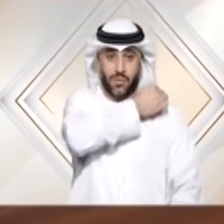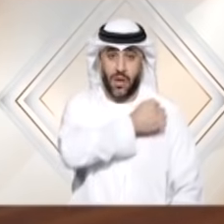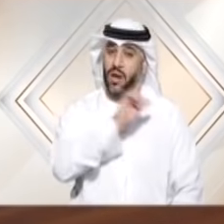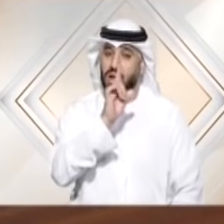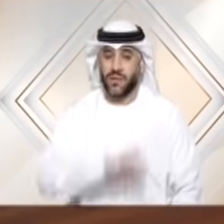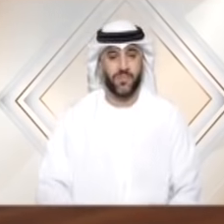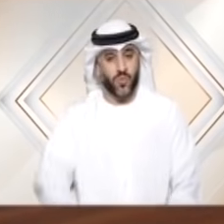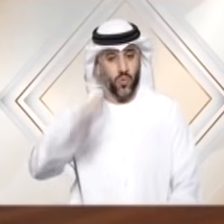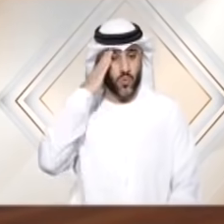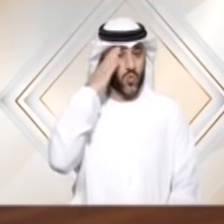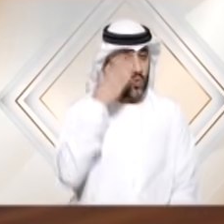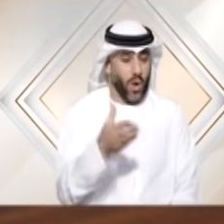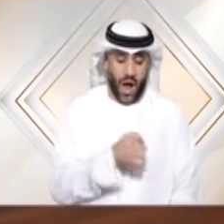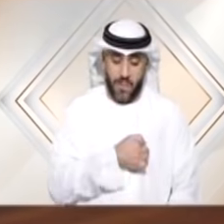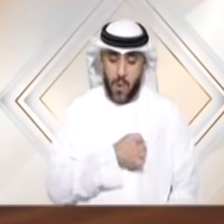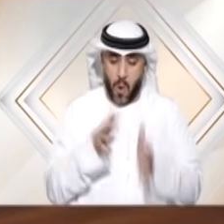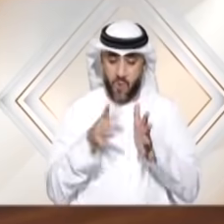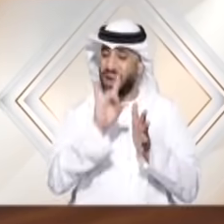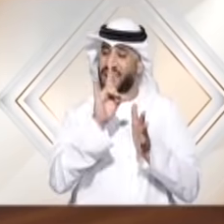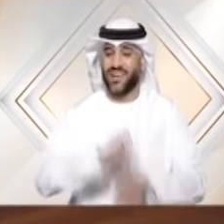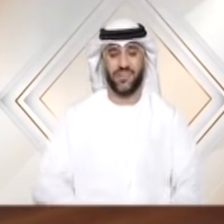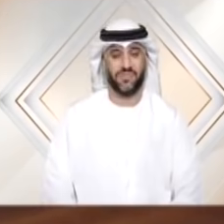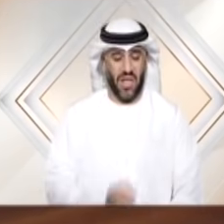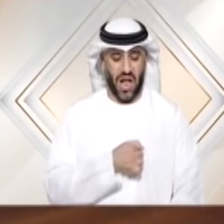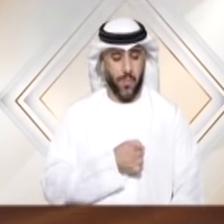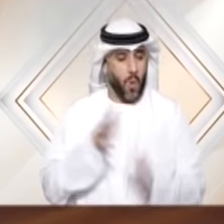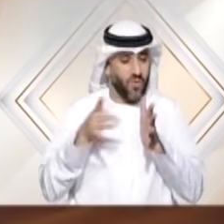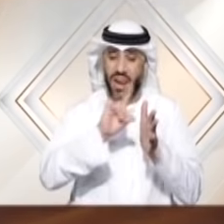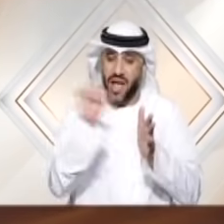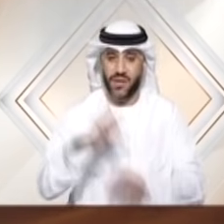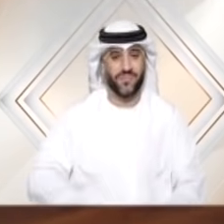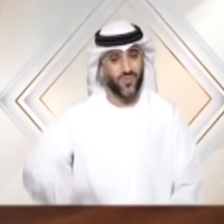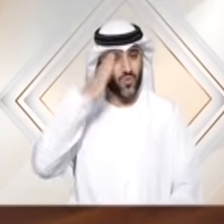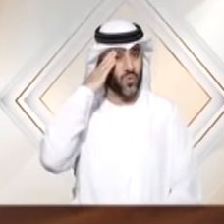شكرا كثير. اطلع من هالوسواس، الله يرضى عنك وترك الله يسعدك، الله يسعدك.